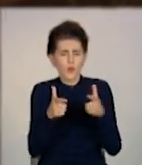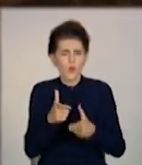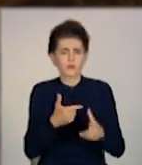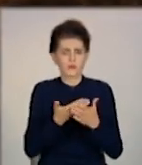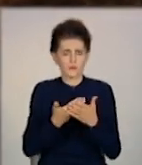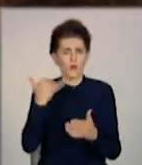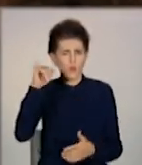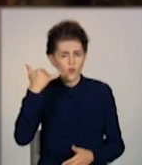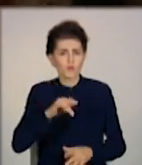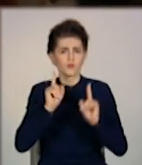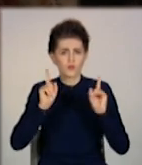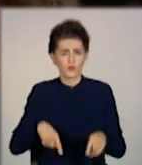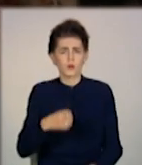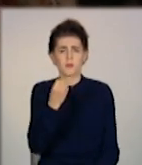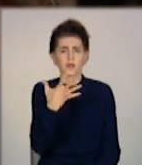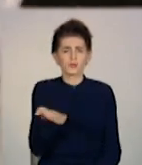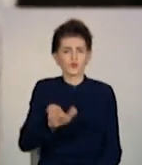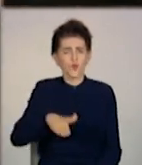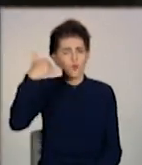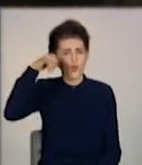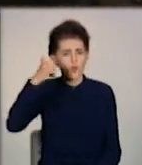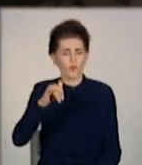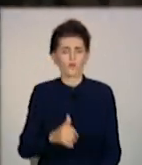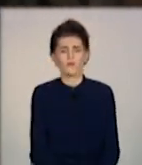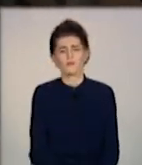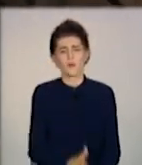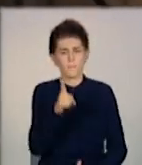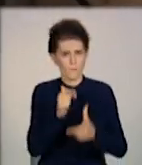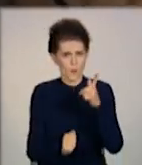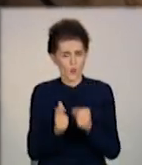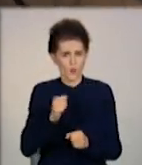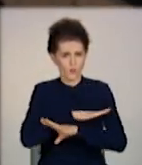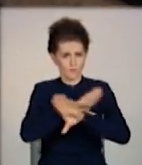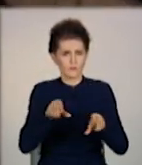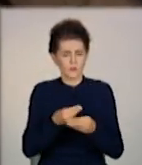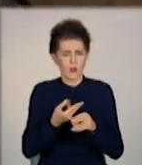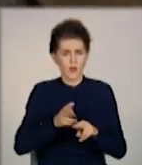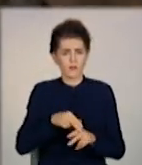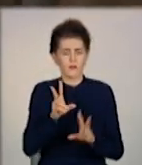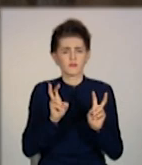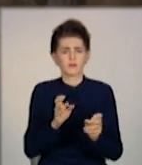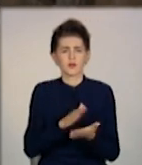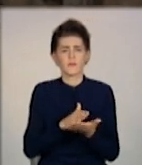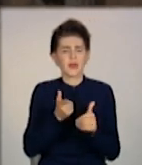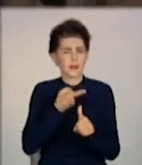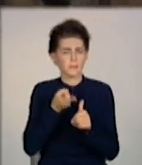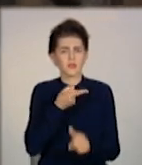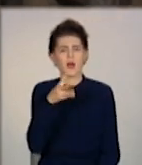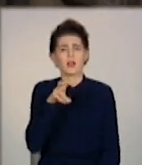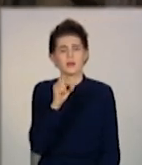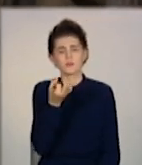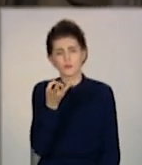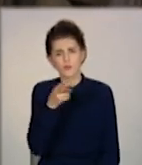а ще на подвір'ї 15 дійних корів. Вот это первая ласуня, это ромашка,